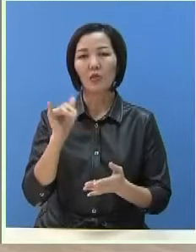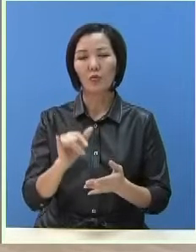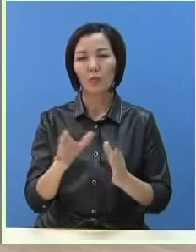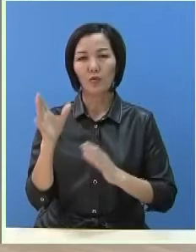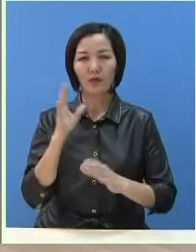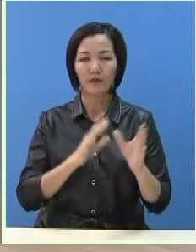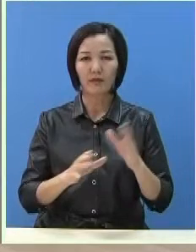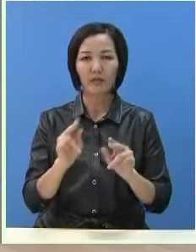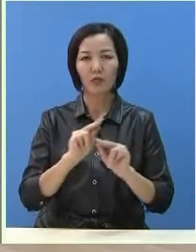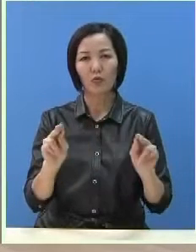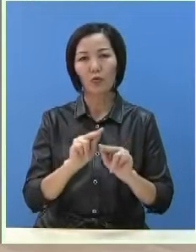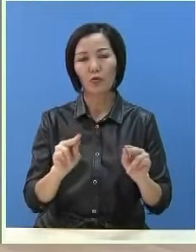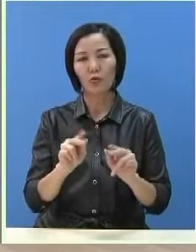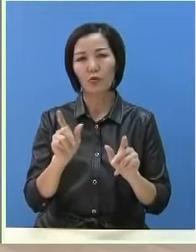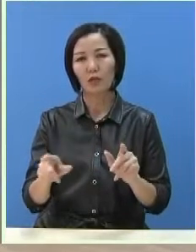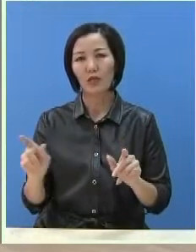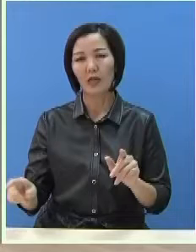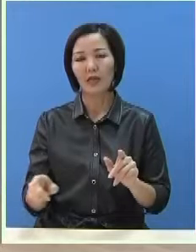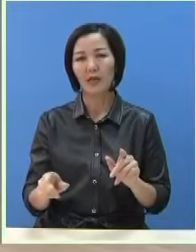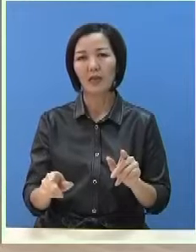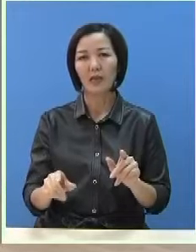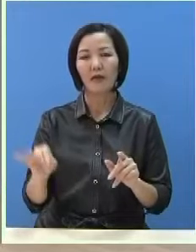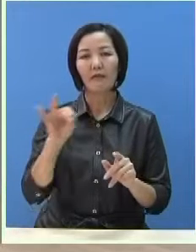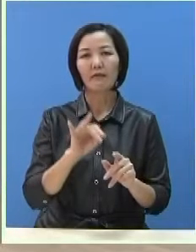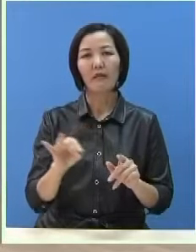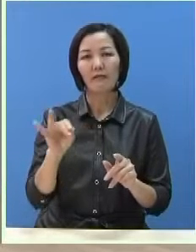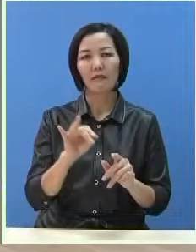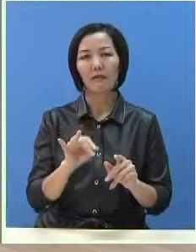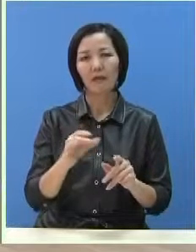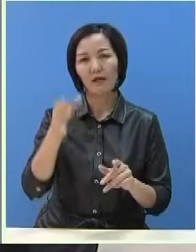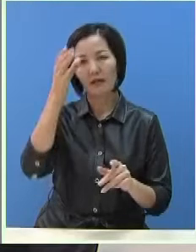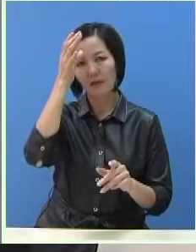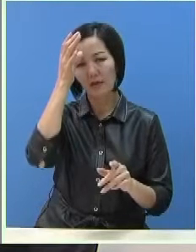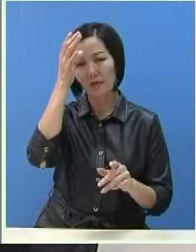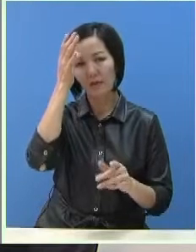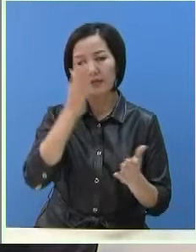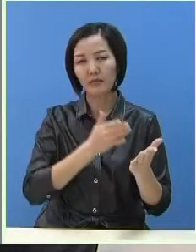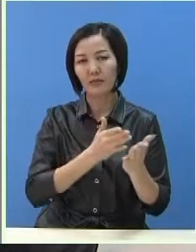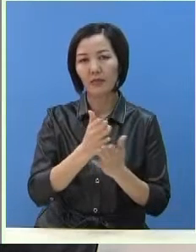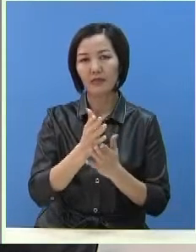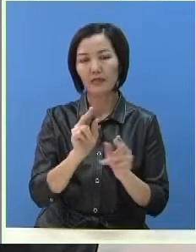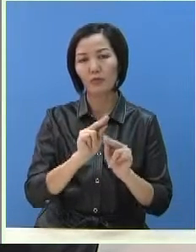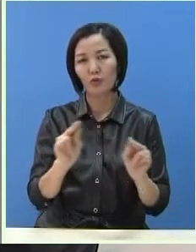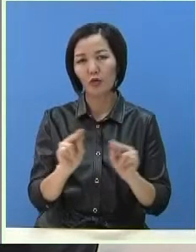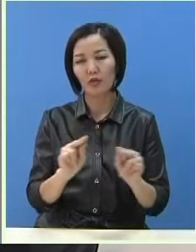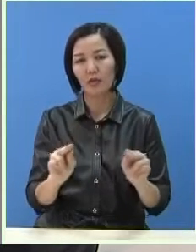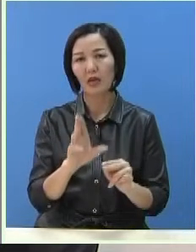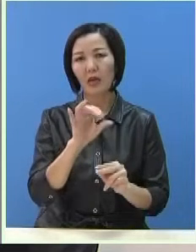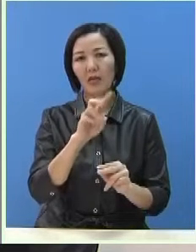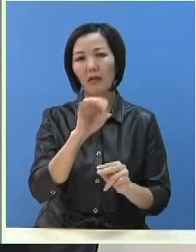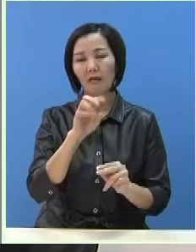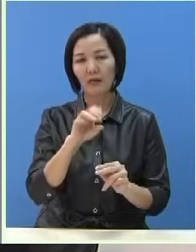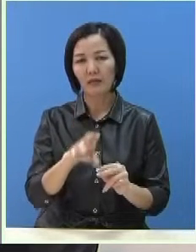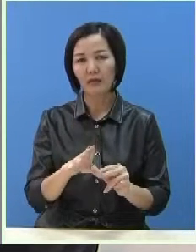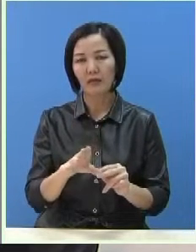Жетісу университетінің оқытушылары, тарих ғылымдарының кандидаттары, Салтанат Тыныстанова ханым және осы